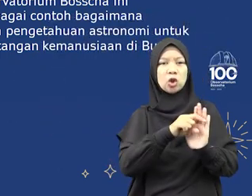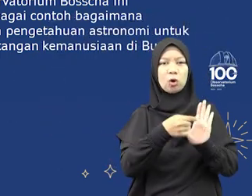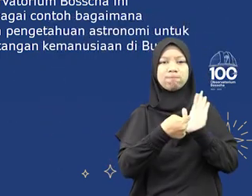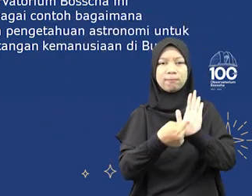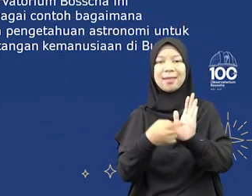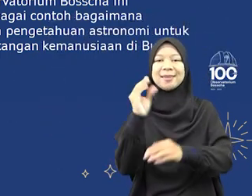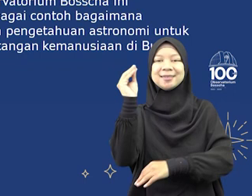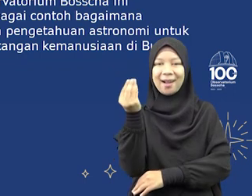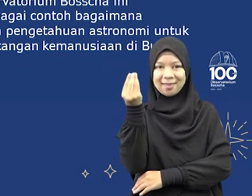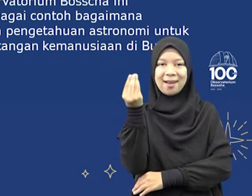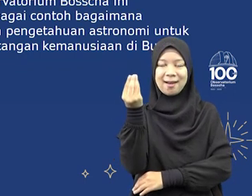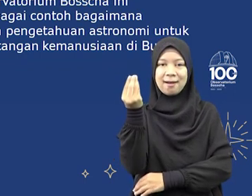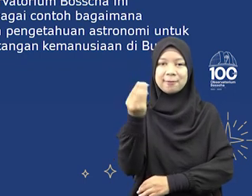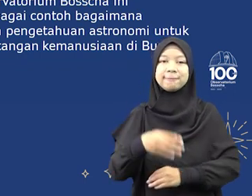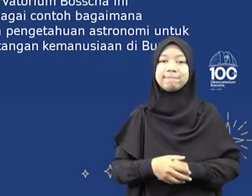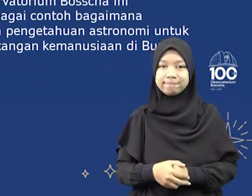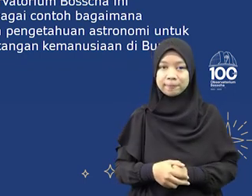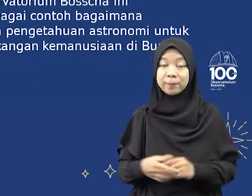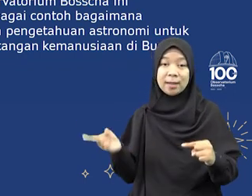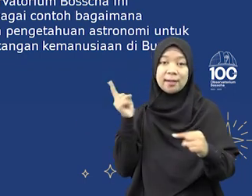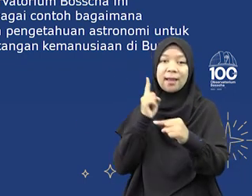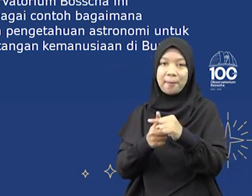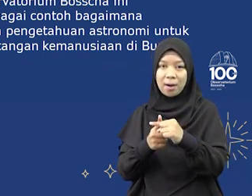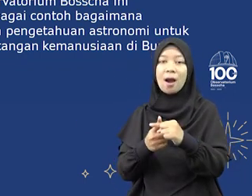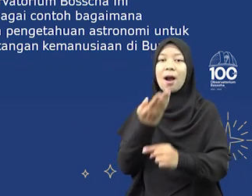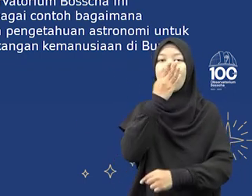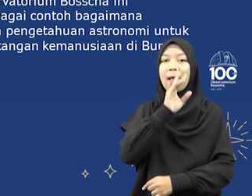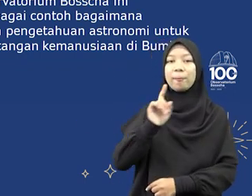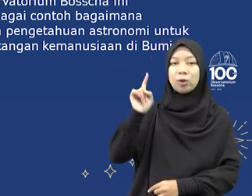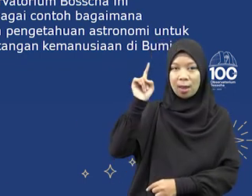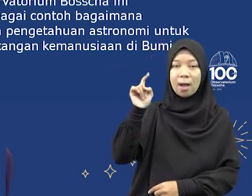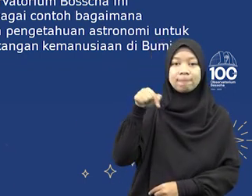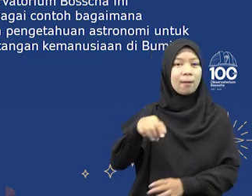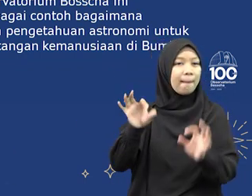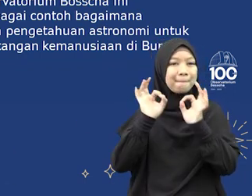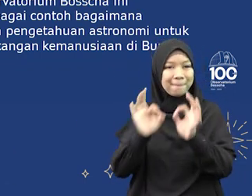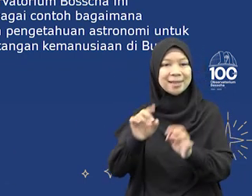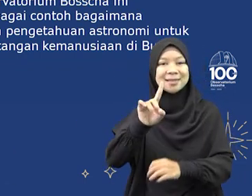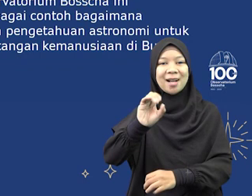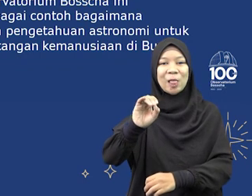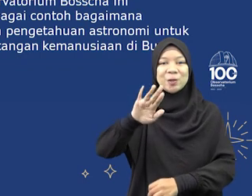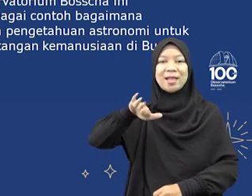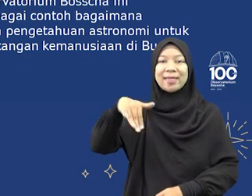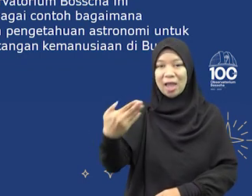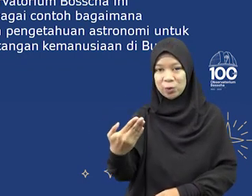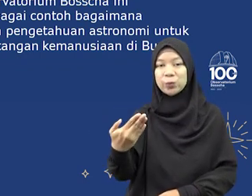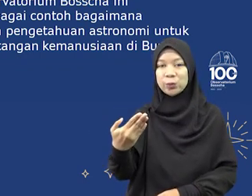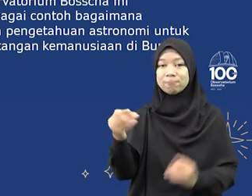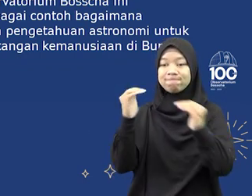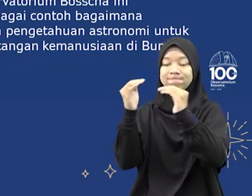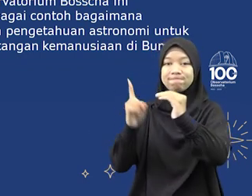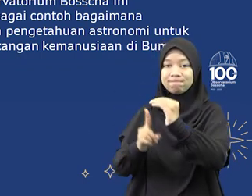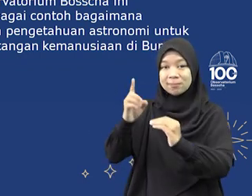Jakarta dan juga alhamdulillah ya bertepatan dengan 100 tahun observasi